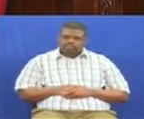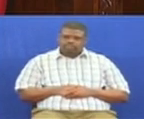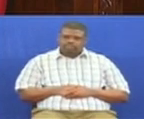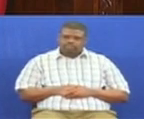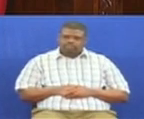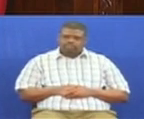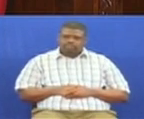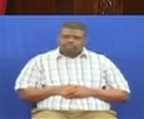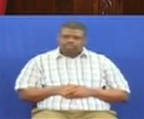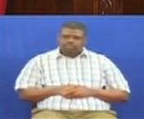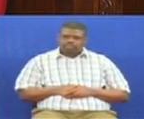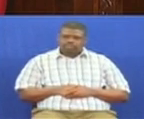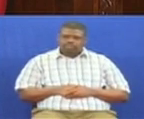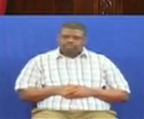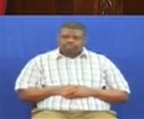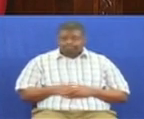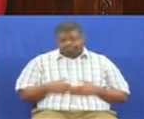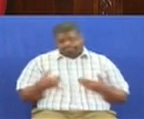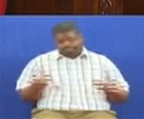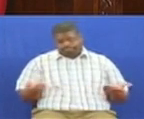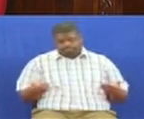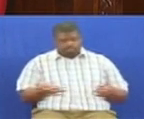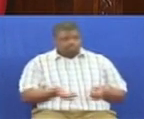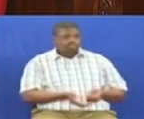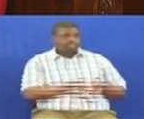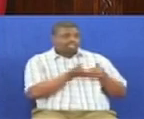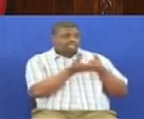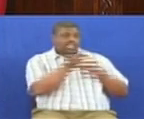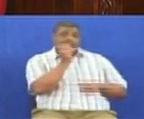naibu spika,